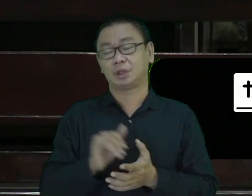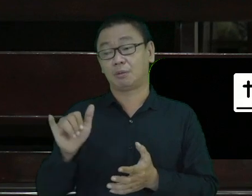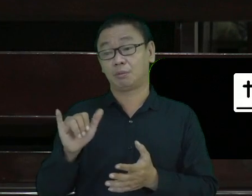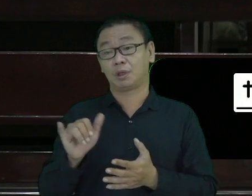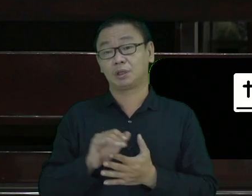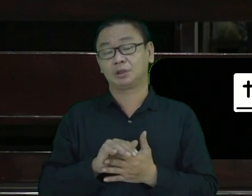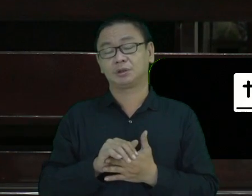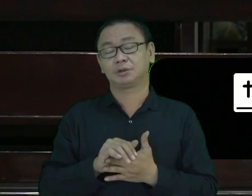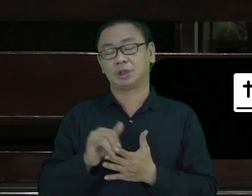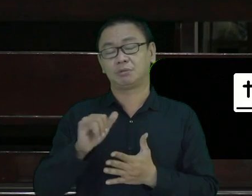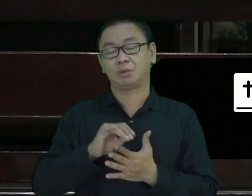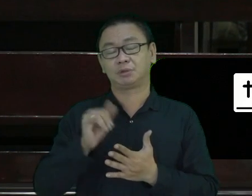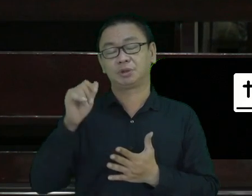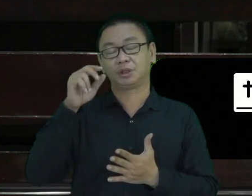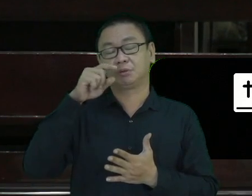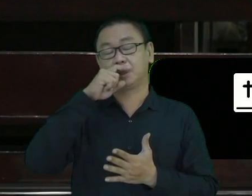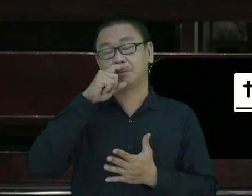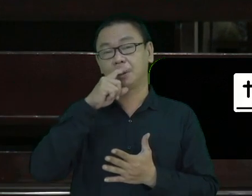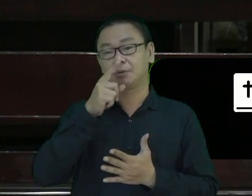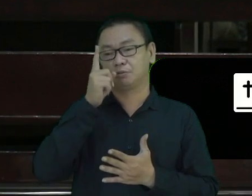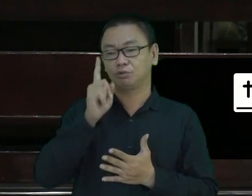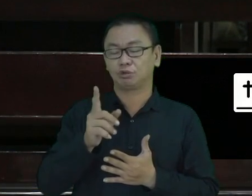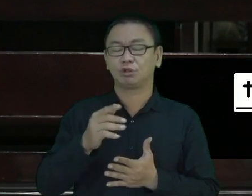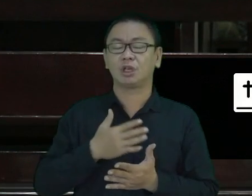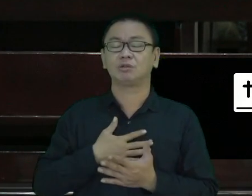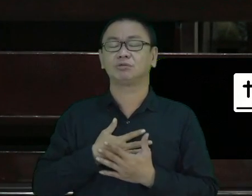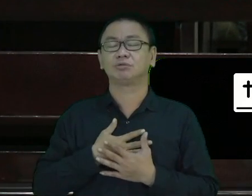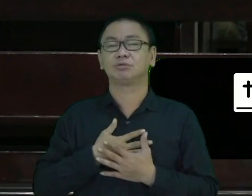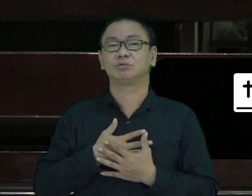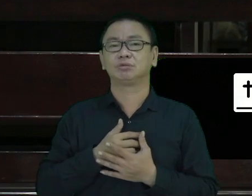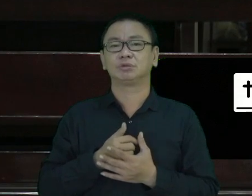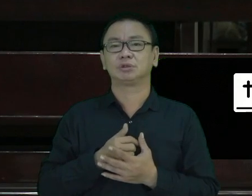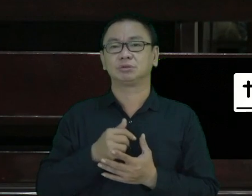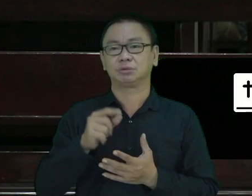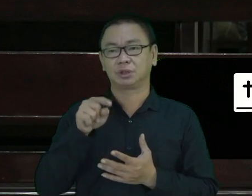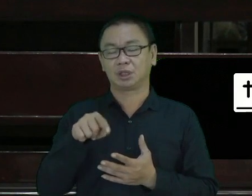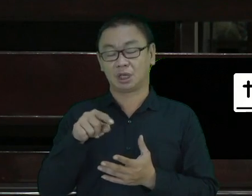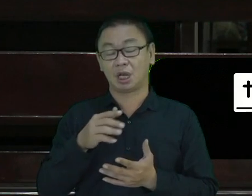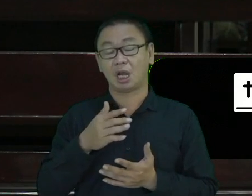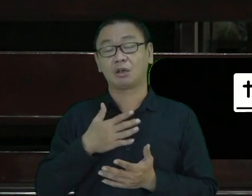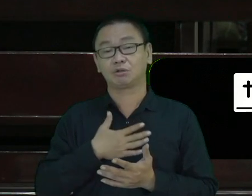Bapa mengutus aku, demikian juga sekarang aku mengutus kamu."